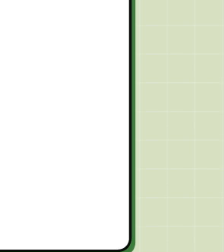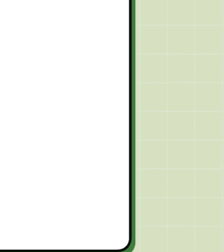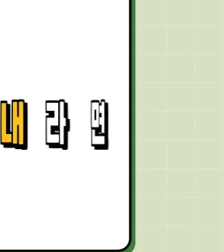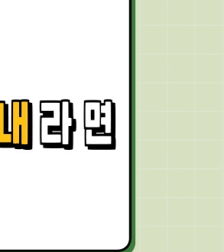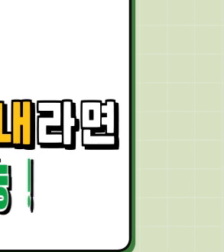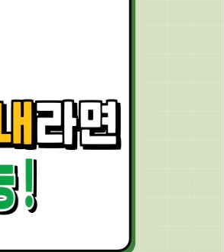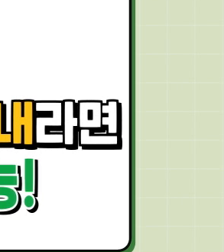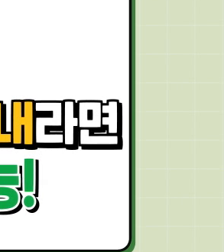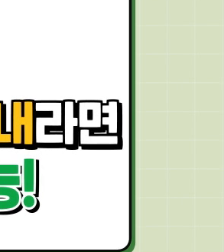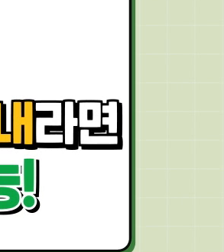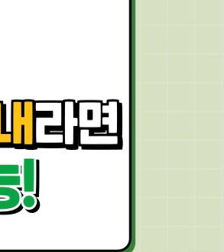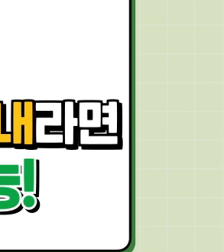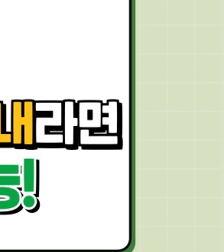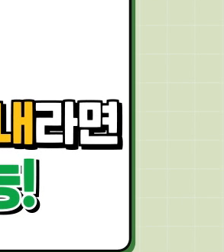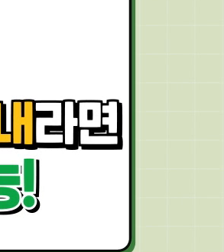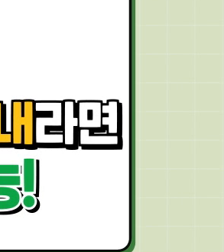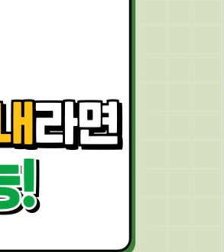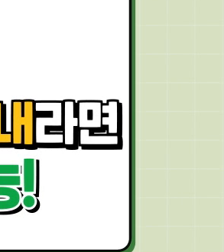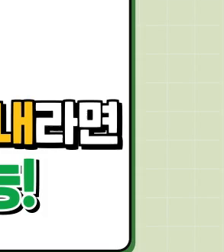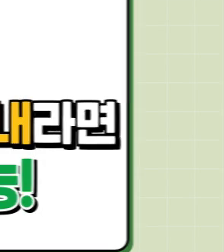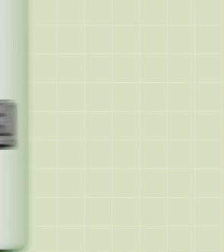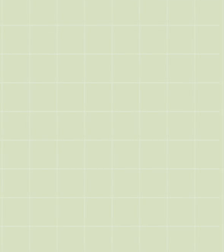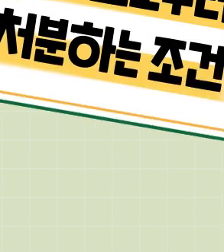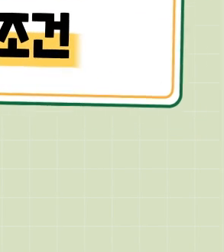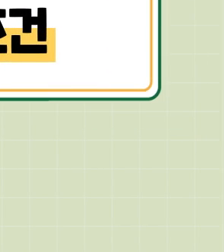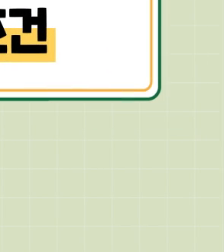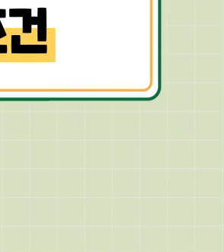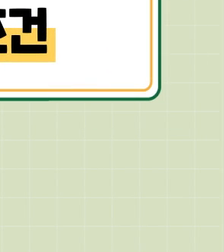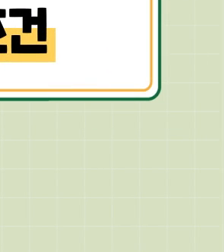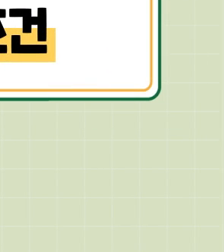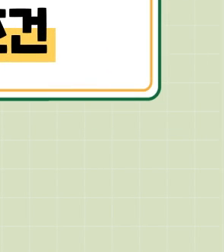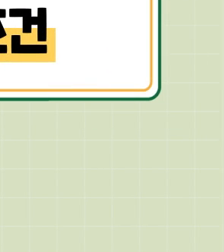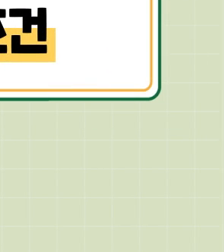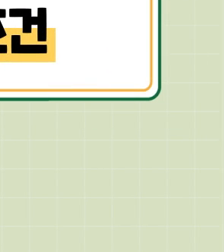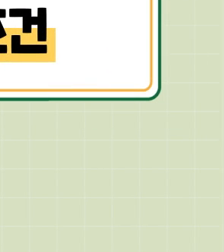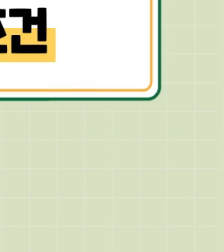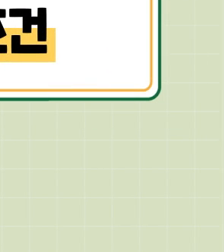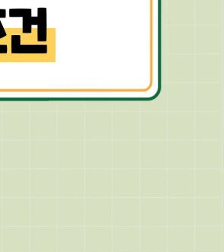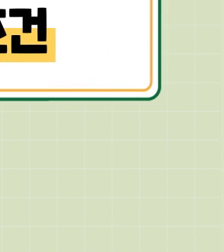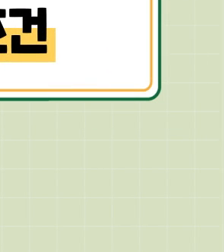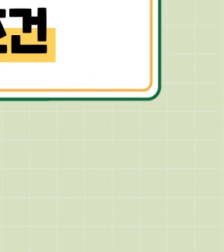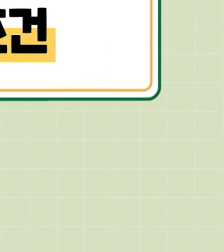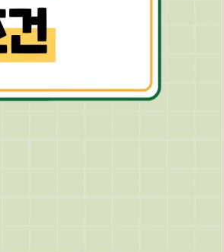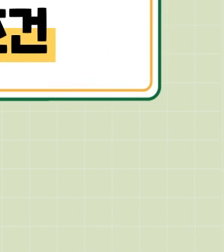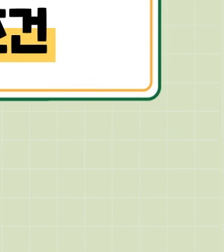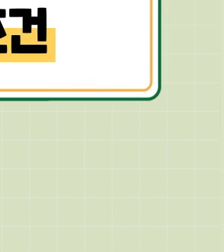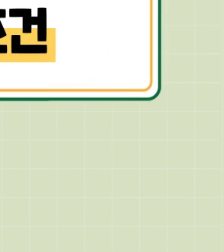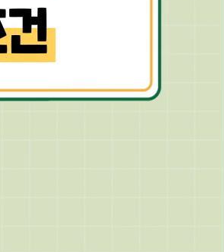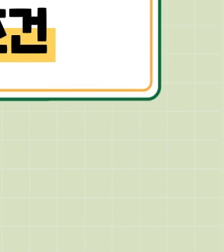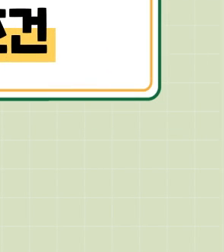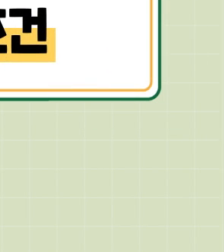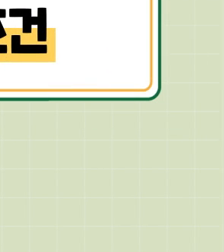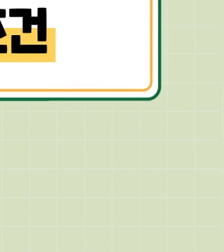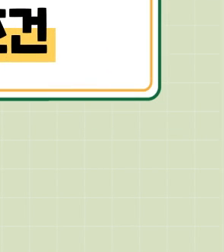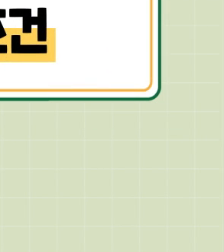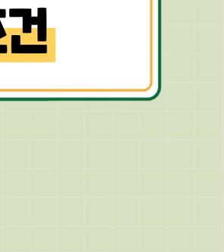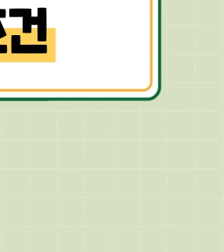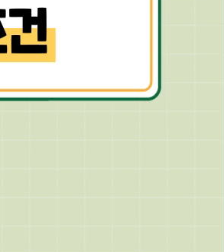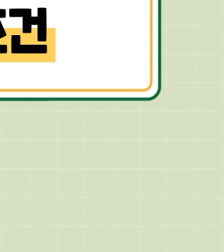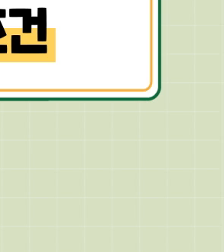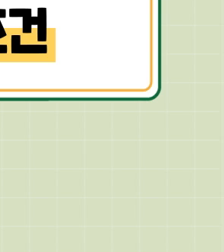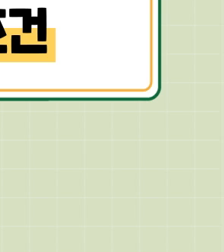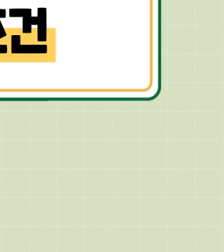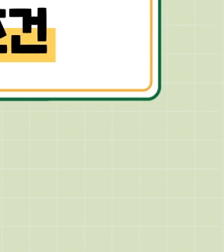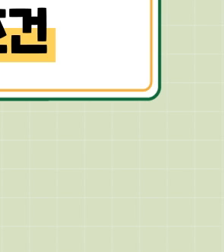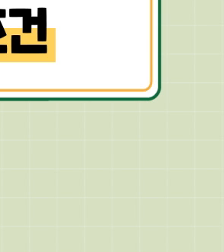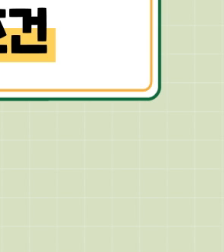경우에도 담보주택이 12억 원 이내라면 담보주택 이외의 주택을 첫 연금 수령일로부터 3년